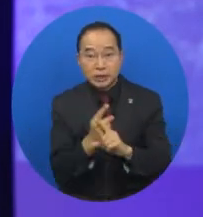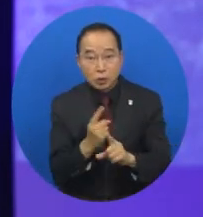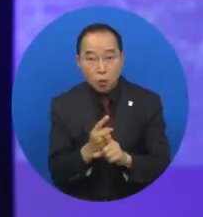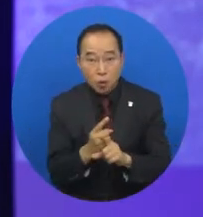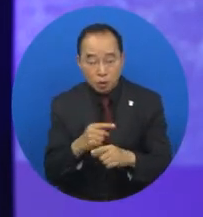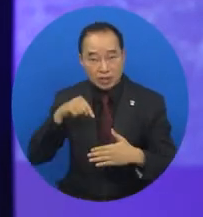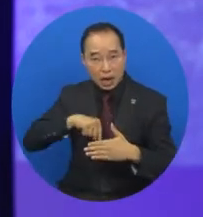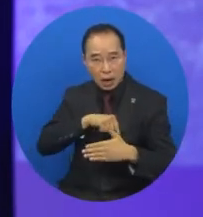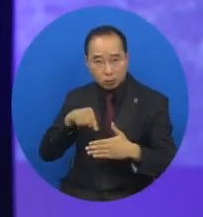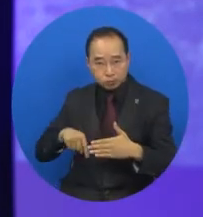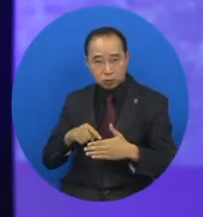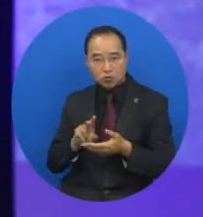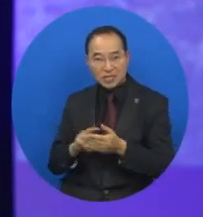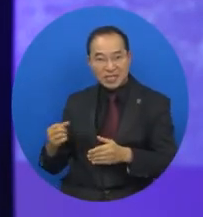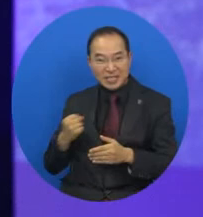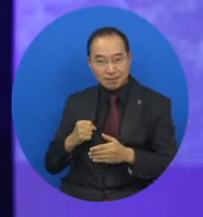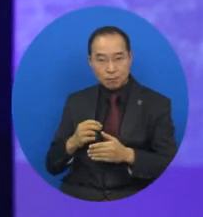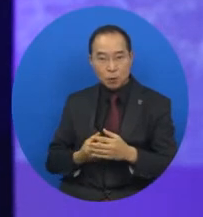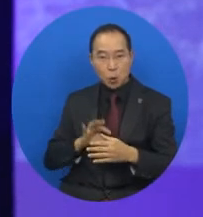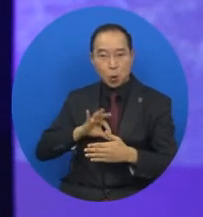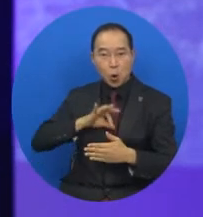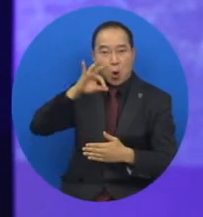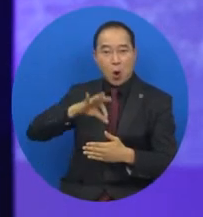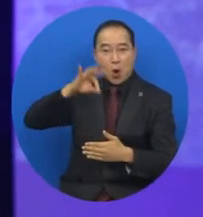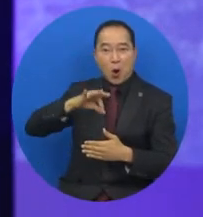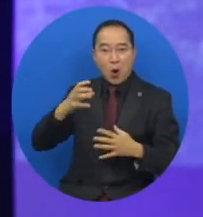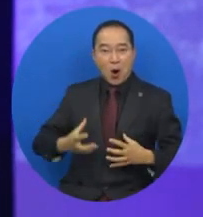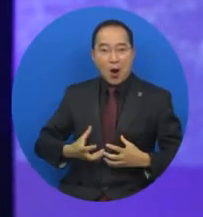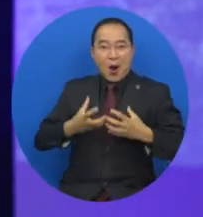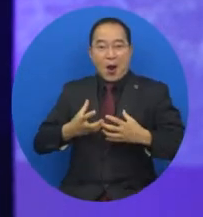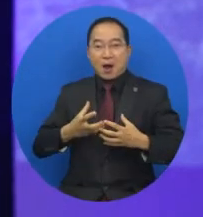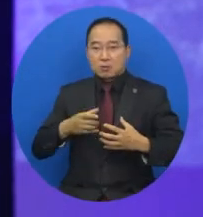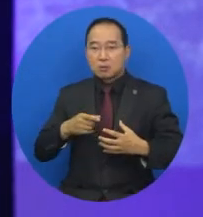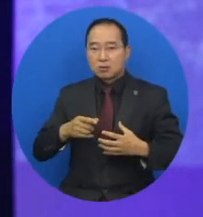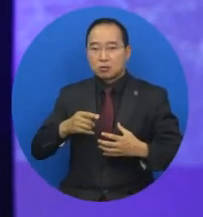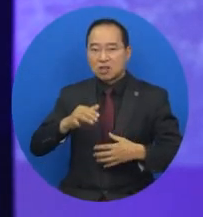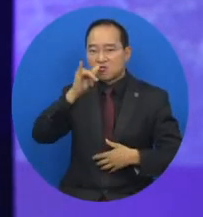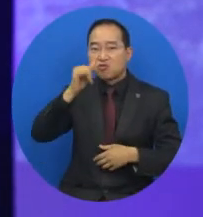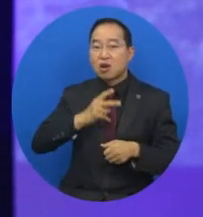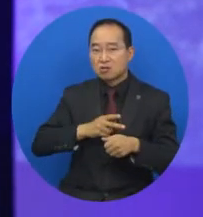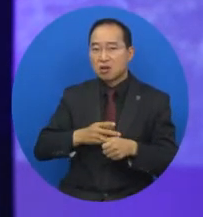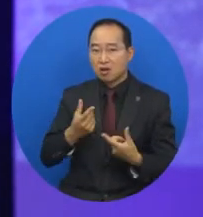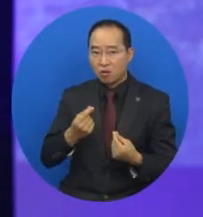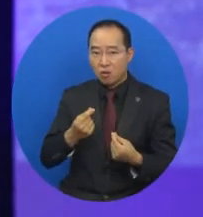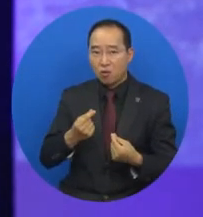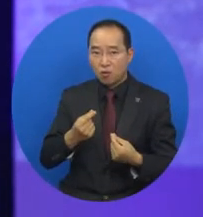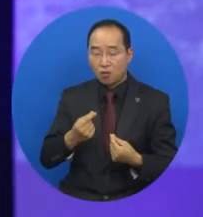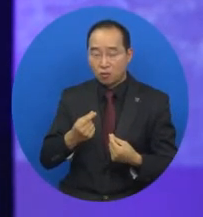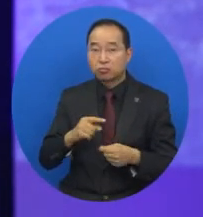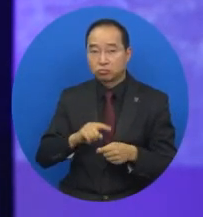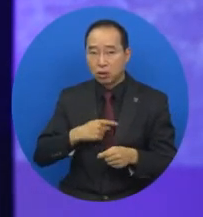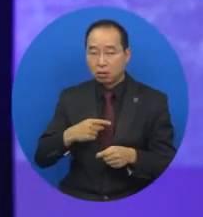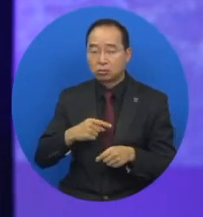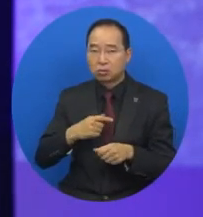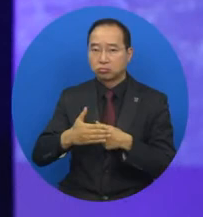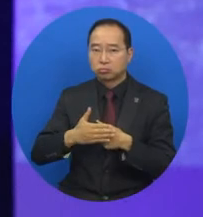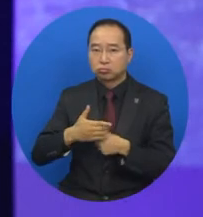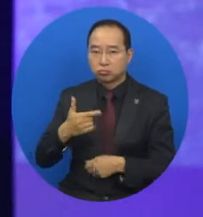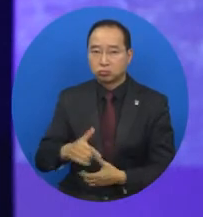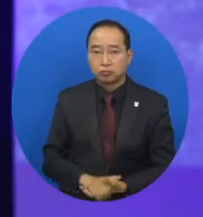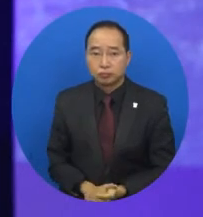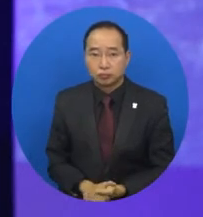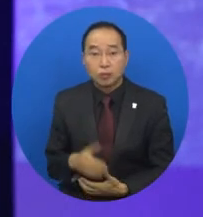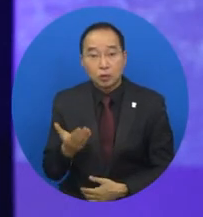표현예술치료는 이런 잠재력을 무한히 끄집어내는 저의 내적 스승으로서의 현재 저를 이끌어가는 멘토로서